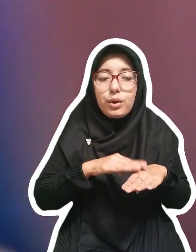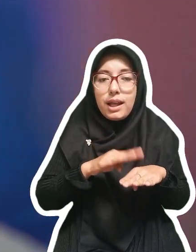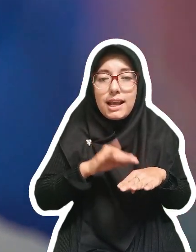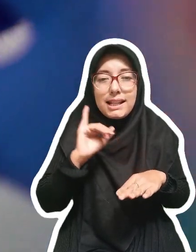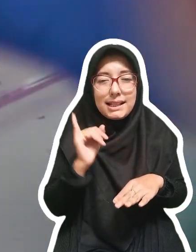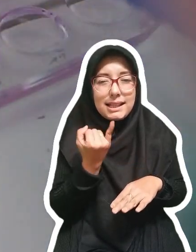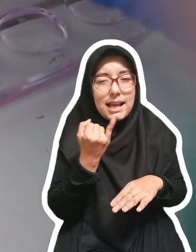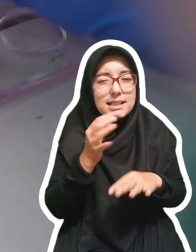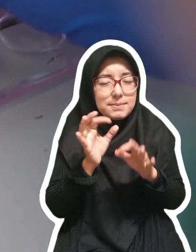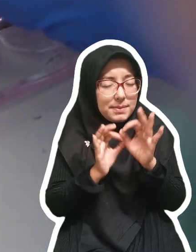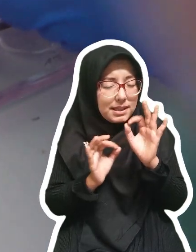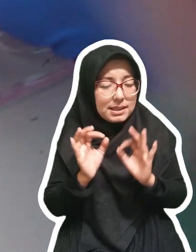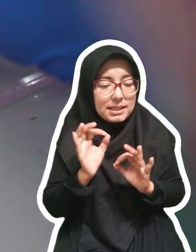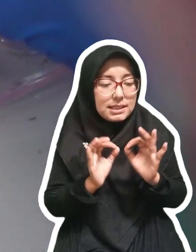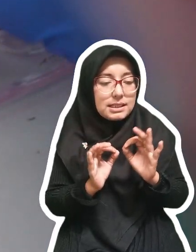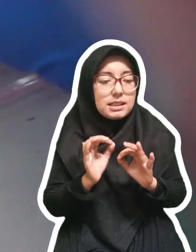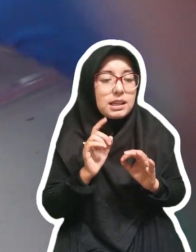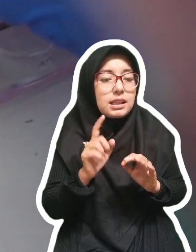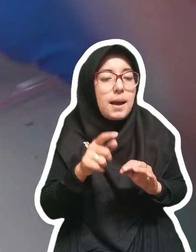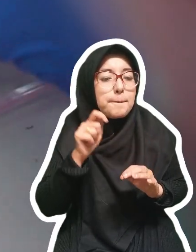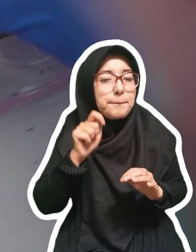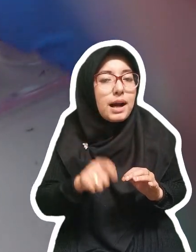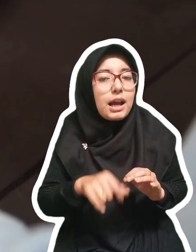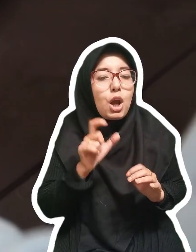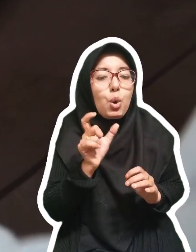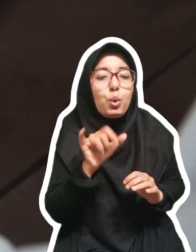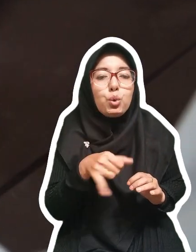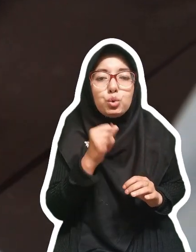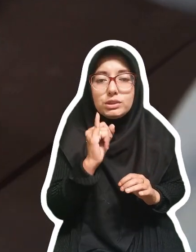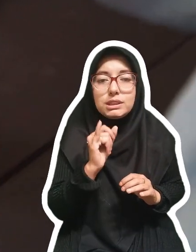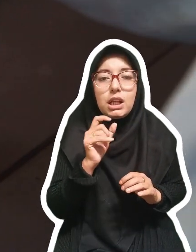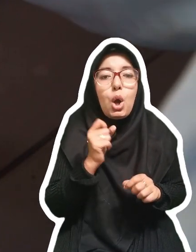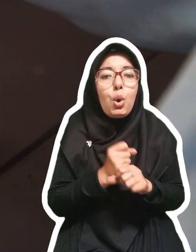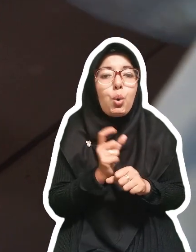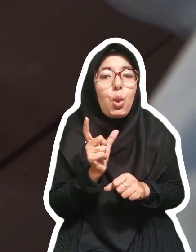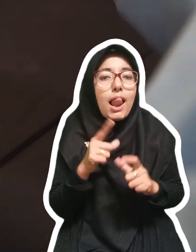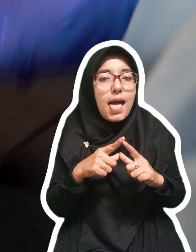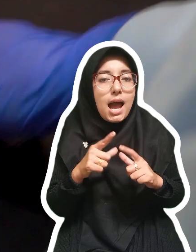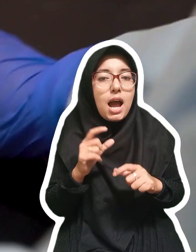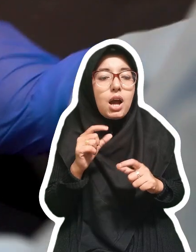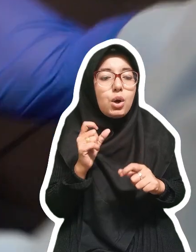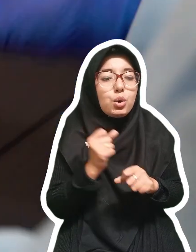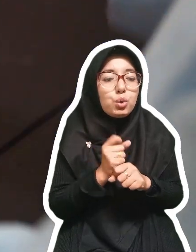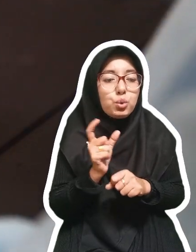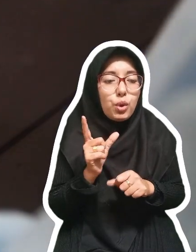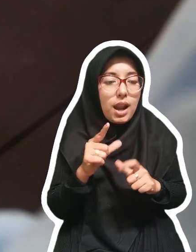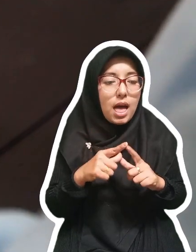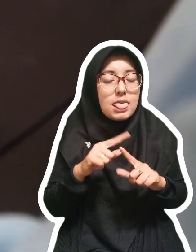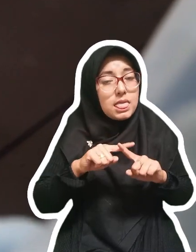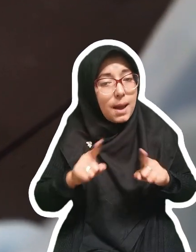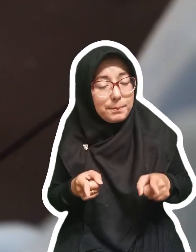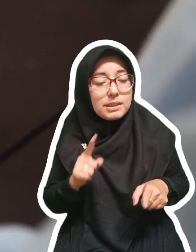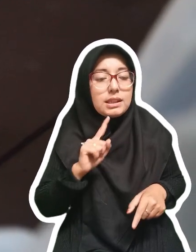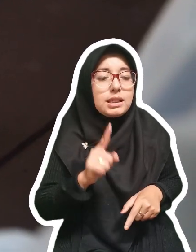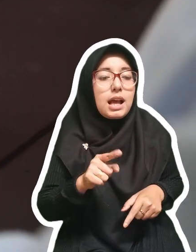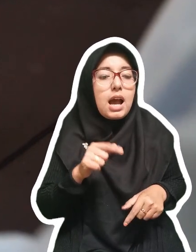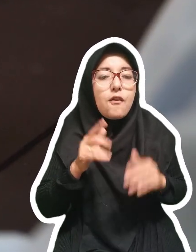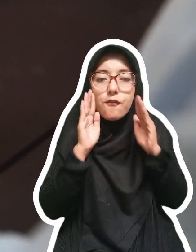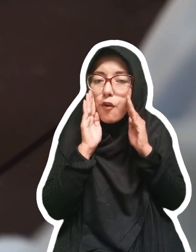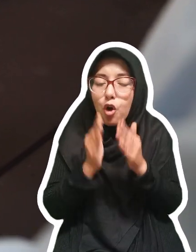kultur dan identifikasi bakteri, kita menggunakan uji gula-gula. Namun kita saat